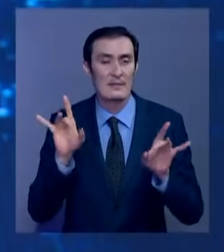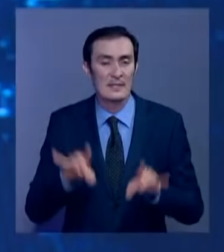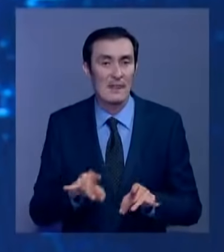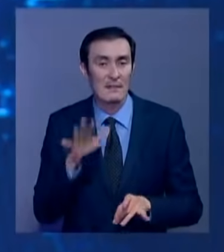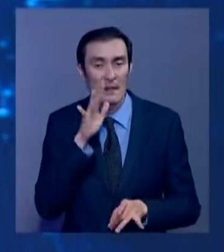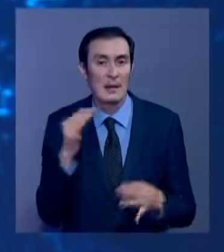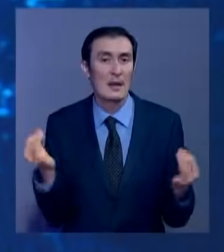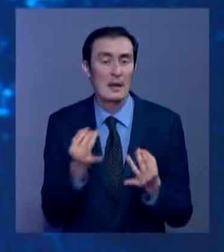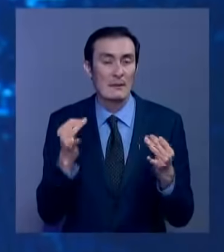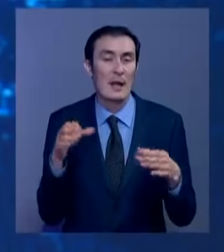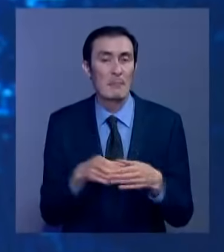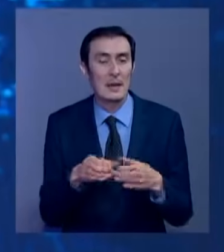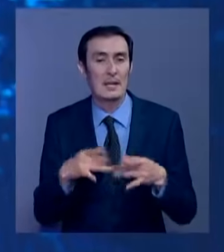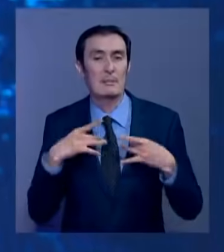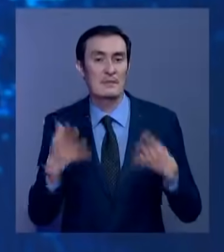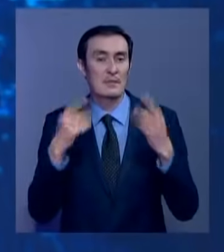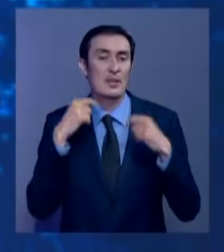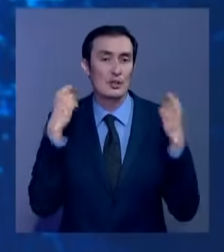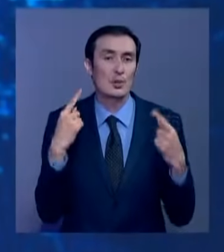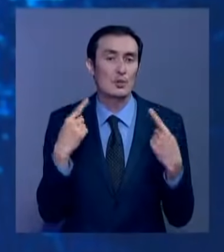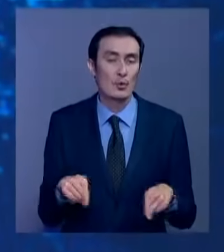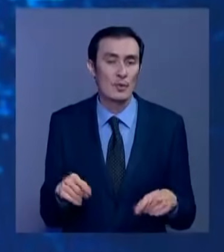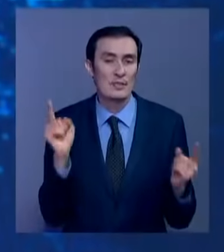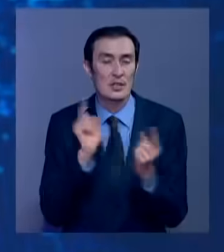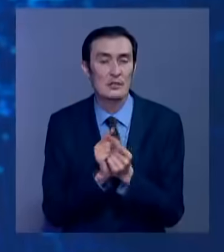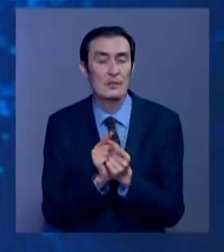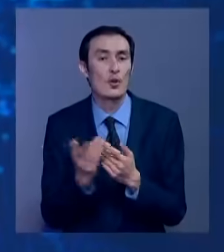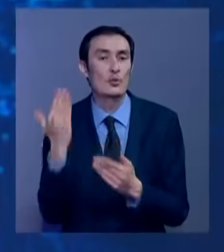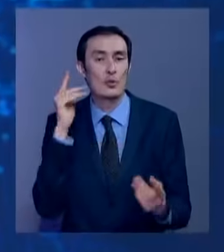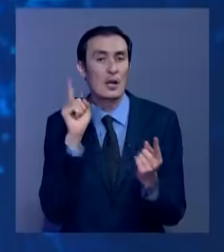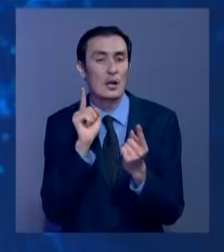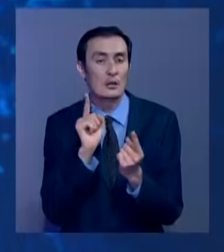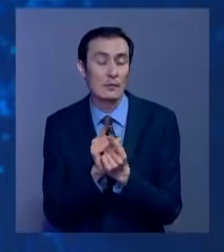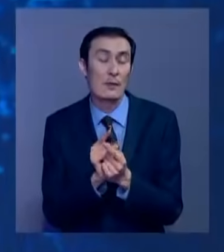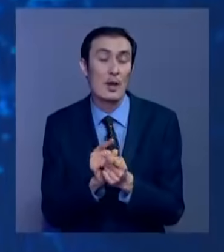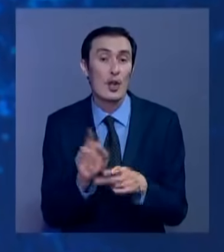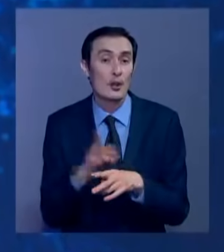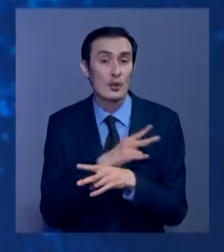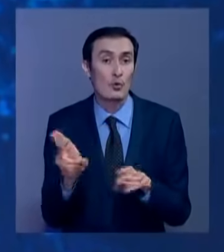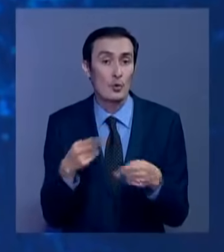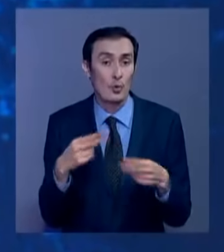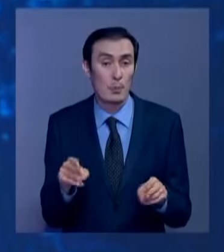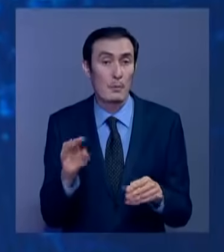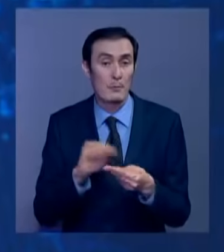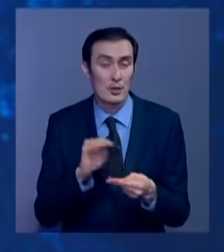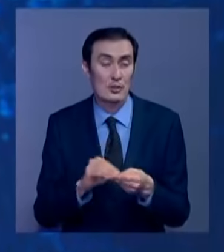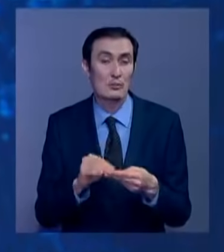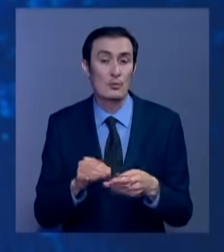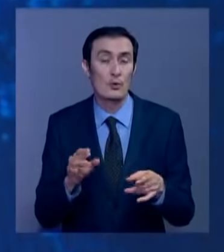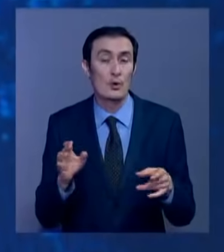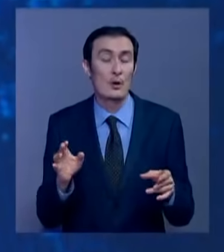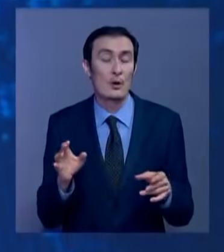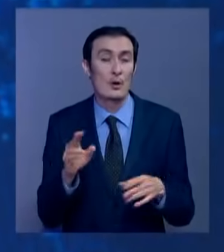веселья. Одна компания праздновала день рождения, другая собралась по случаю долгой разлуки. О том, что ночной клуб по-прежнему принимает гостей, сообщили местные